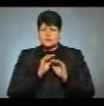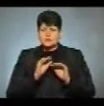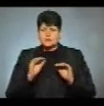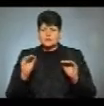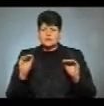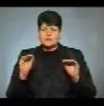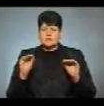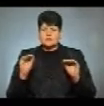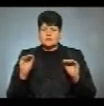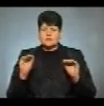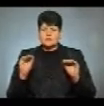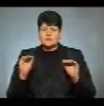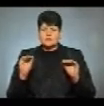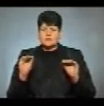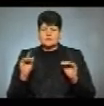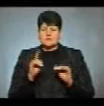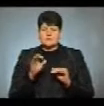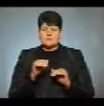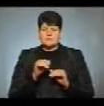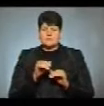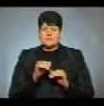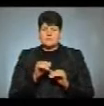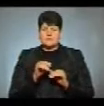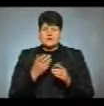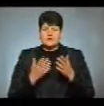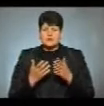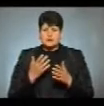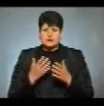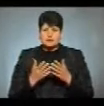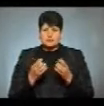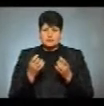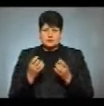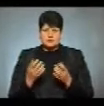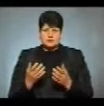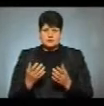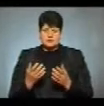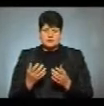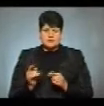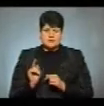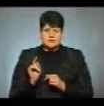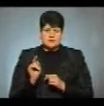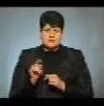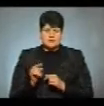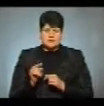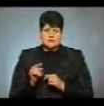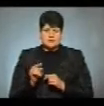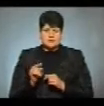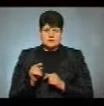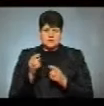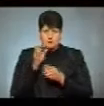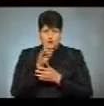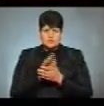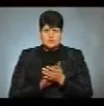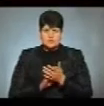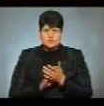комарине, потайне причастя, якщо простиш, а ти мені простиш.